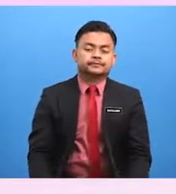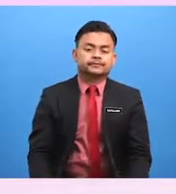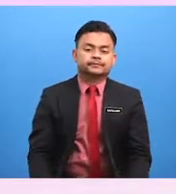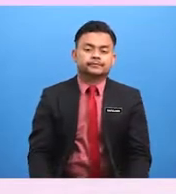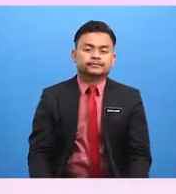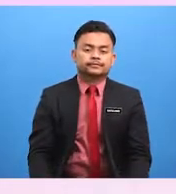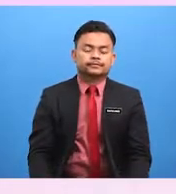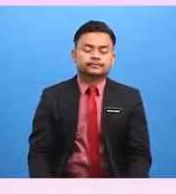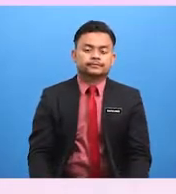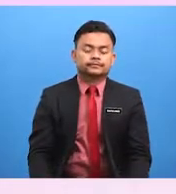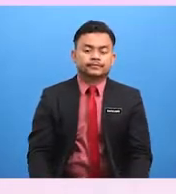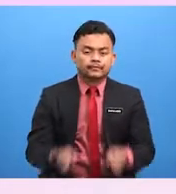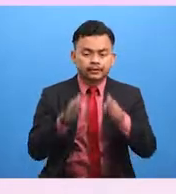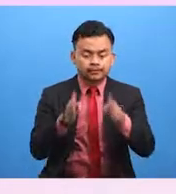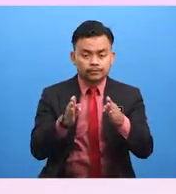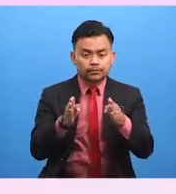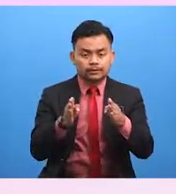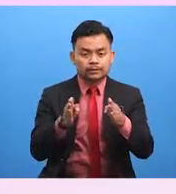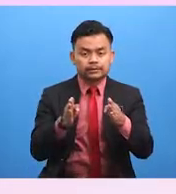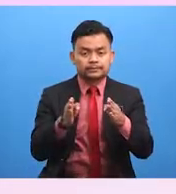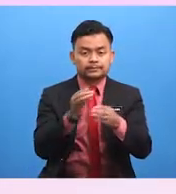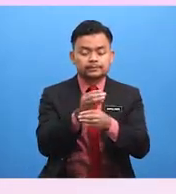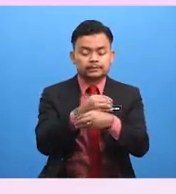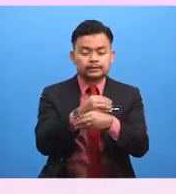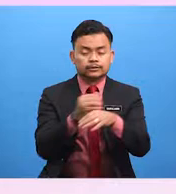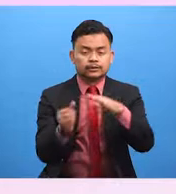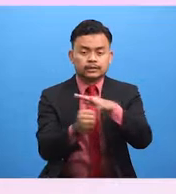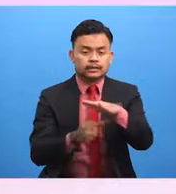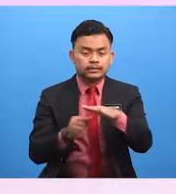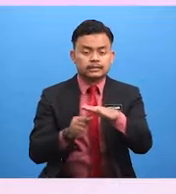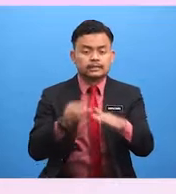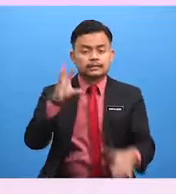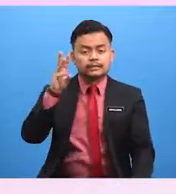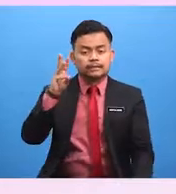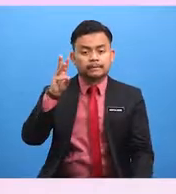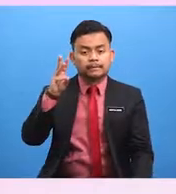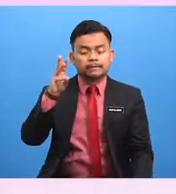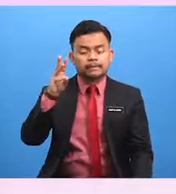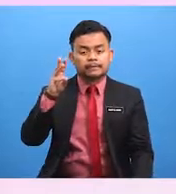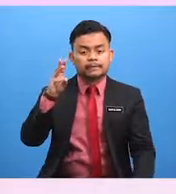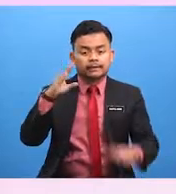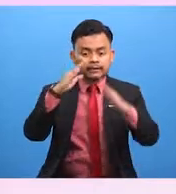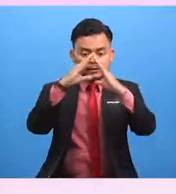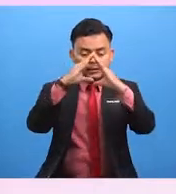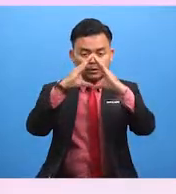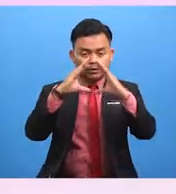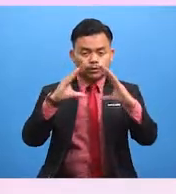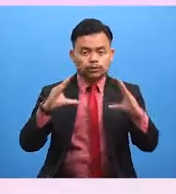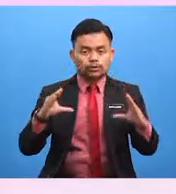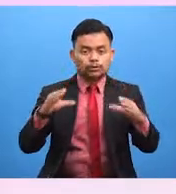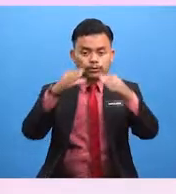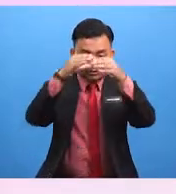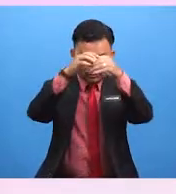Bongkah bentuk asas yang keenam ialah kon. Mari sebut bersama-sama dengan